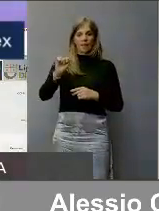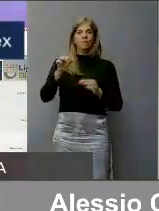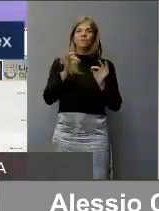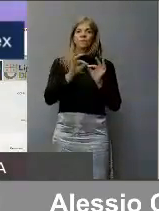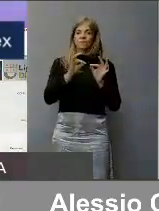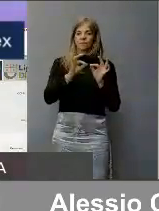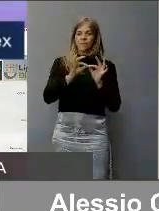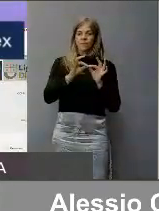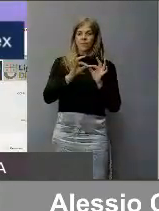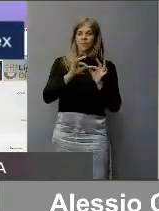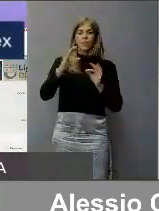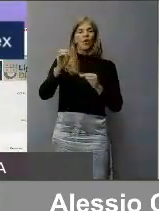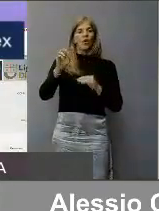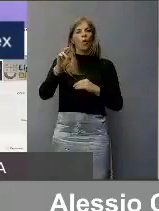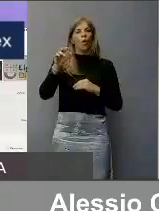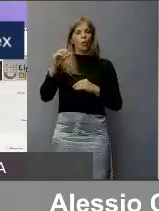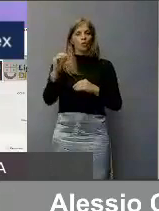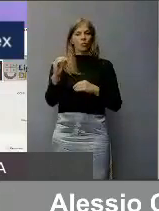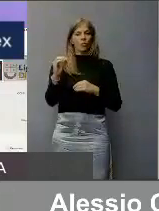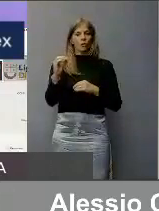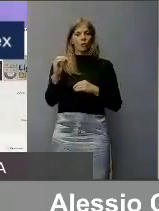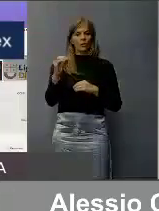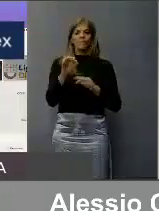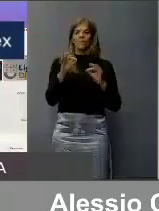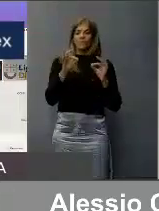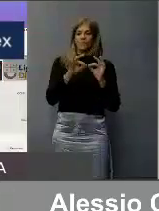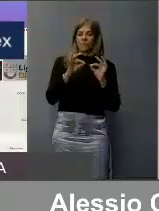consigliera corso favorevole